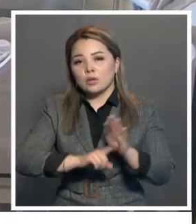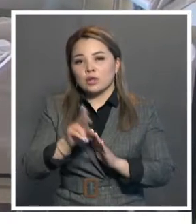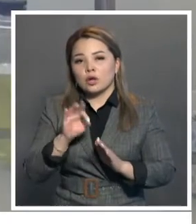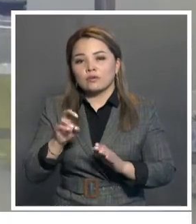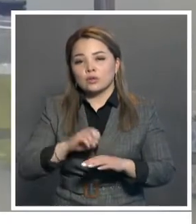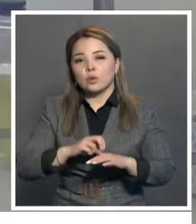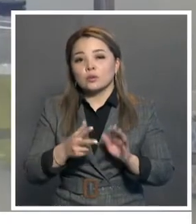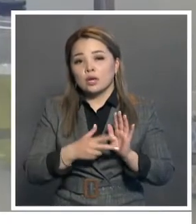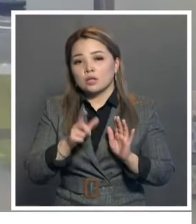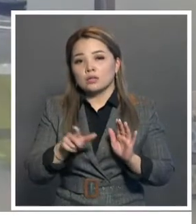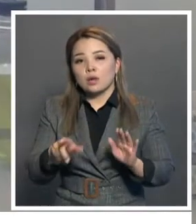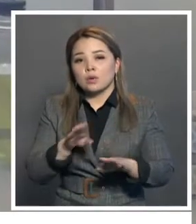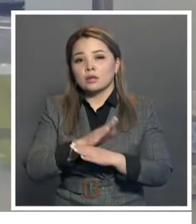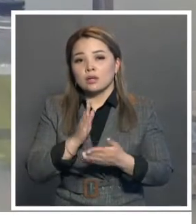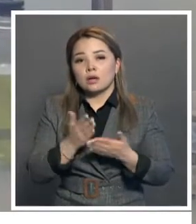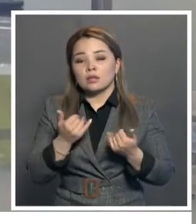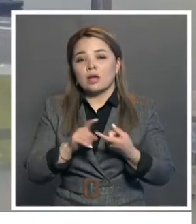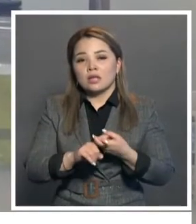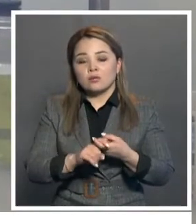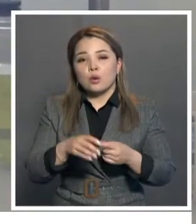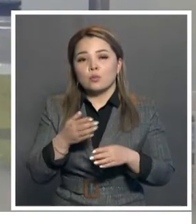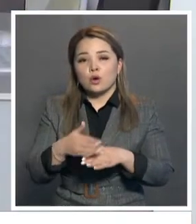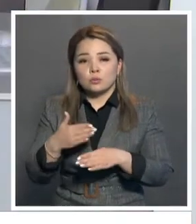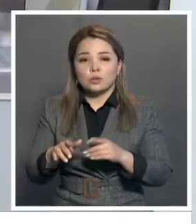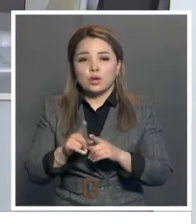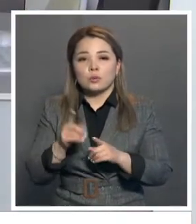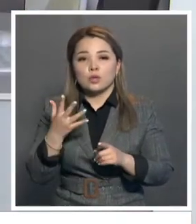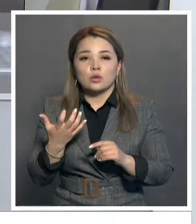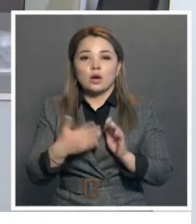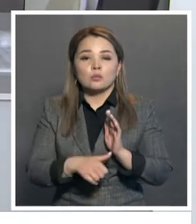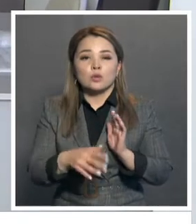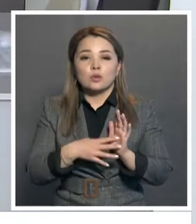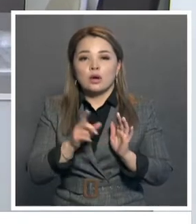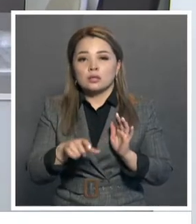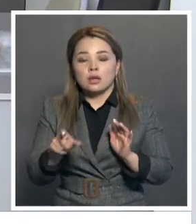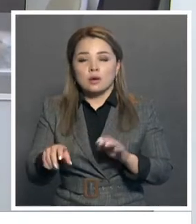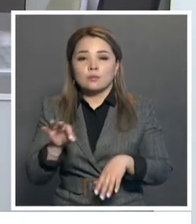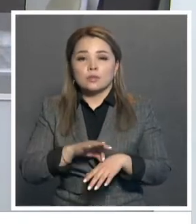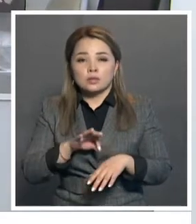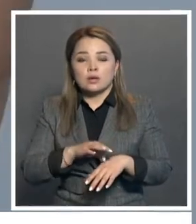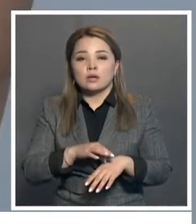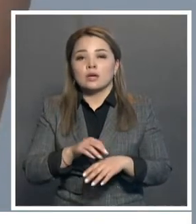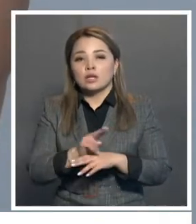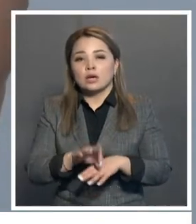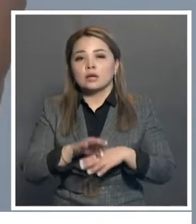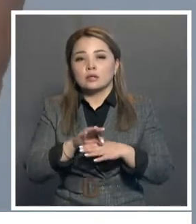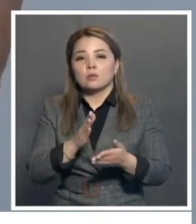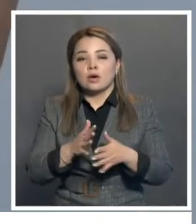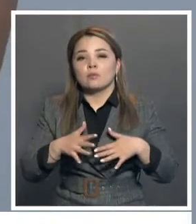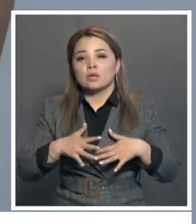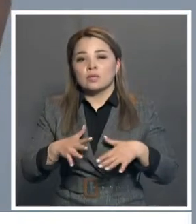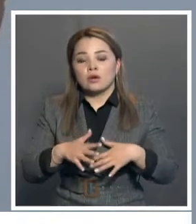ковидтен 8 адам қайтыс болса, қазір инфекциялық бөлімшелерде 569 науқас ем қабылдап жатыр. Басым бөлігі